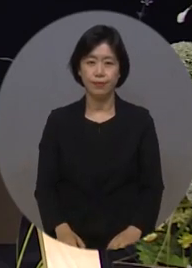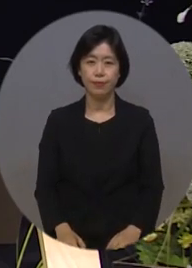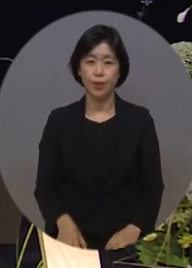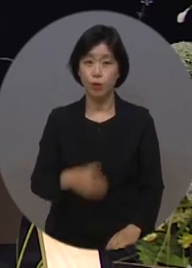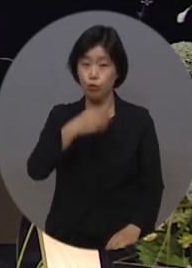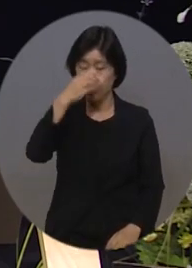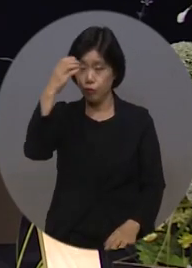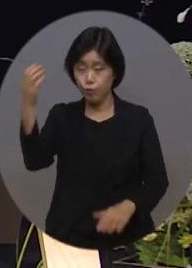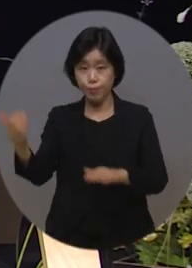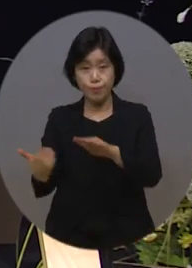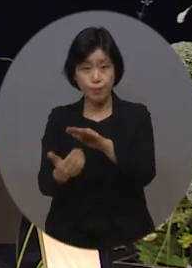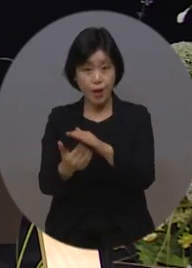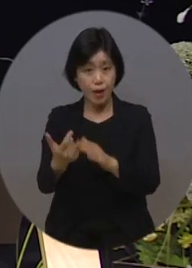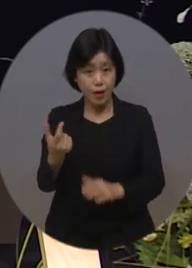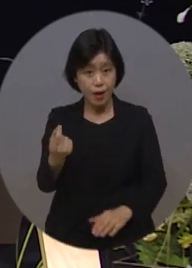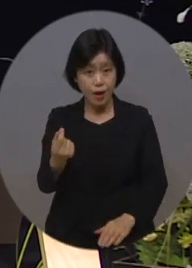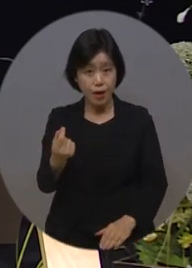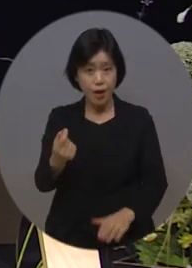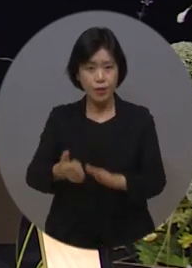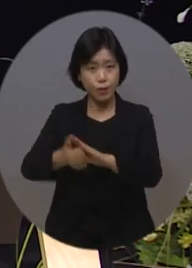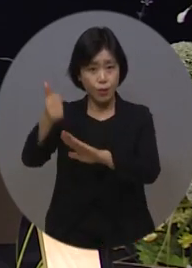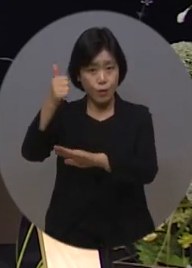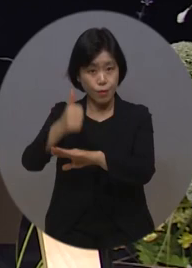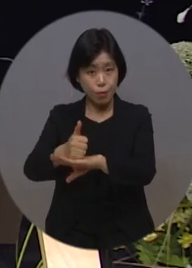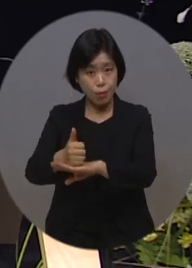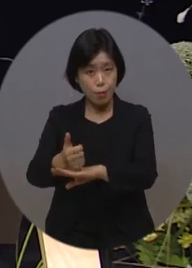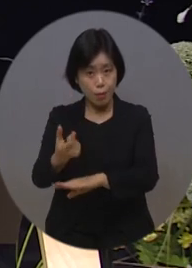꿈을 이룬 걸까요? 성공한 걸까요?